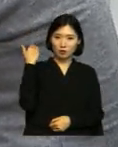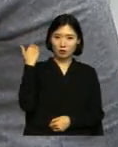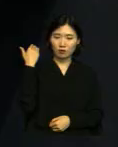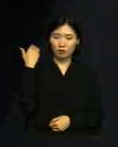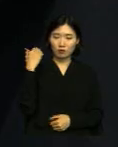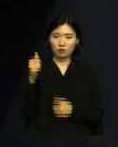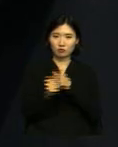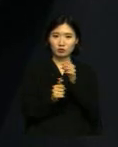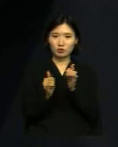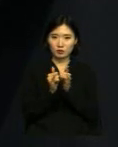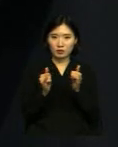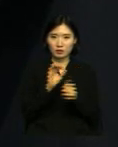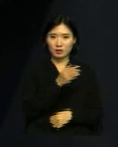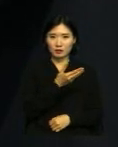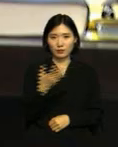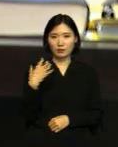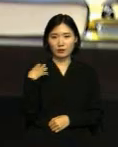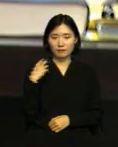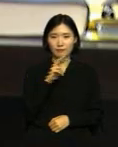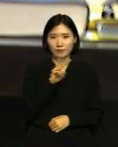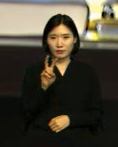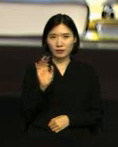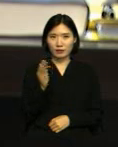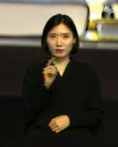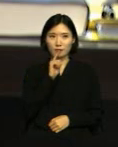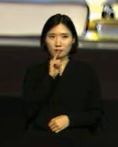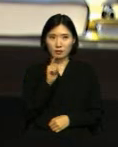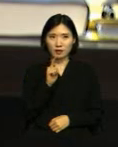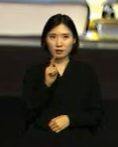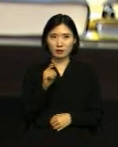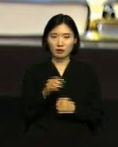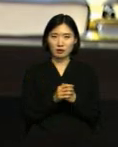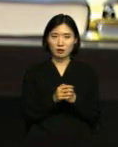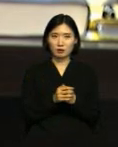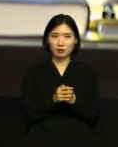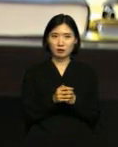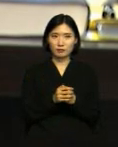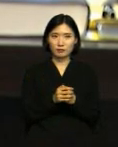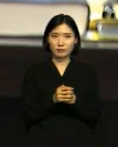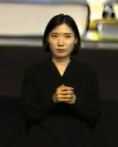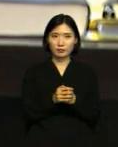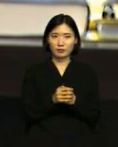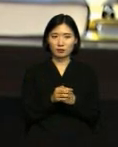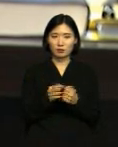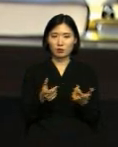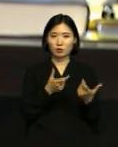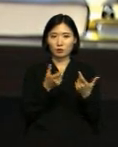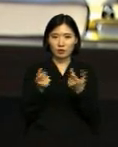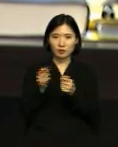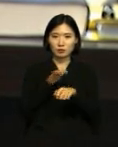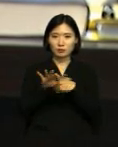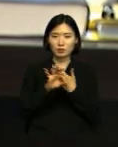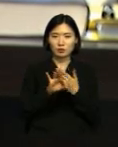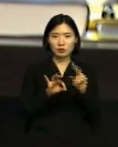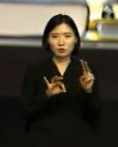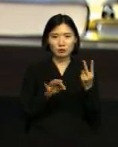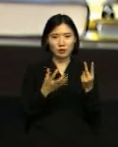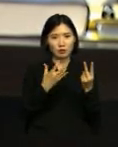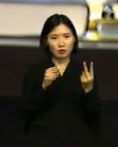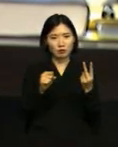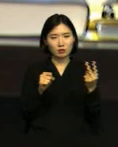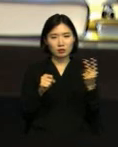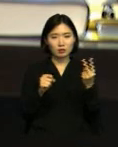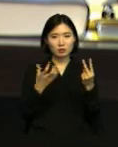담겨 있었습니다 그 이 구도를 만든 적 패들이 있는데 이게 똑같이 간다면 은 2배 거기도 2000 어리던 또